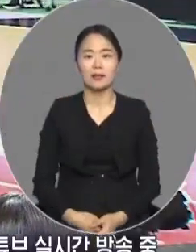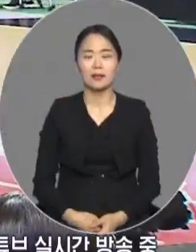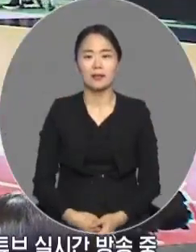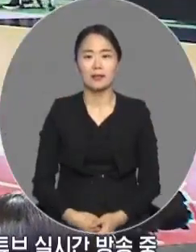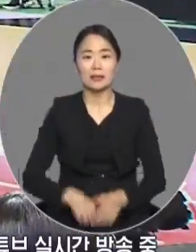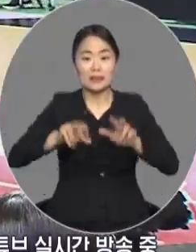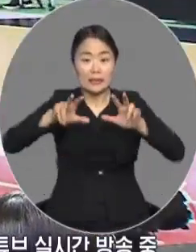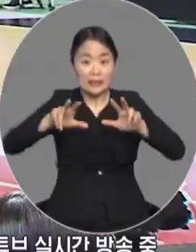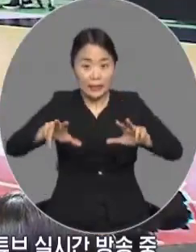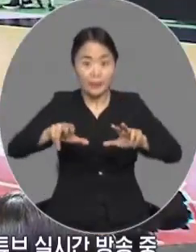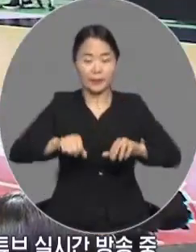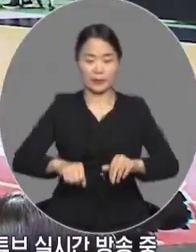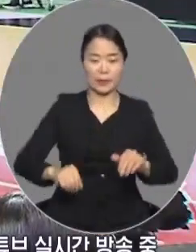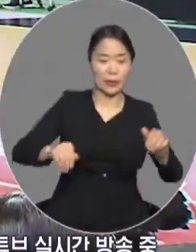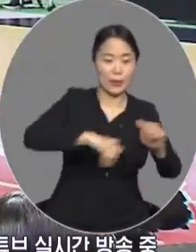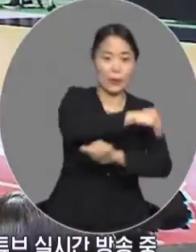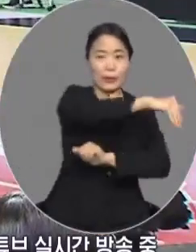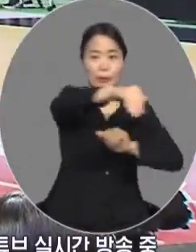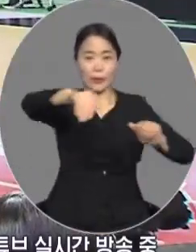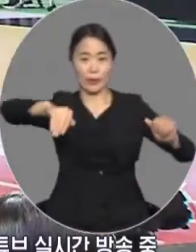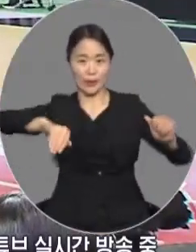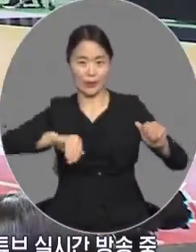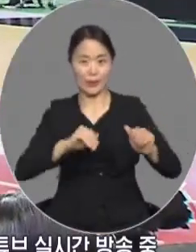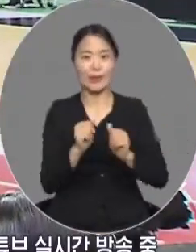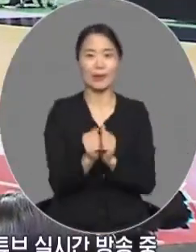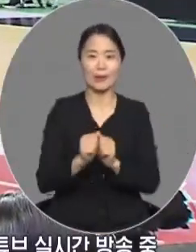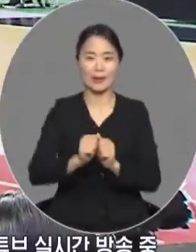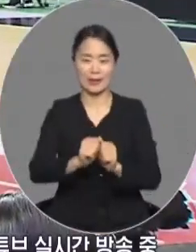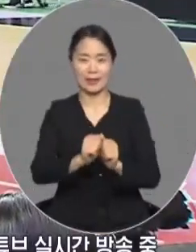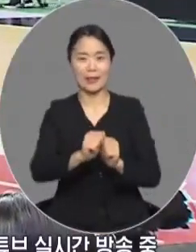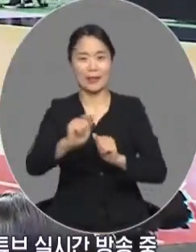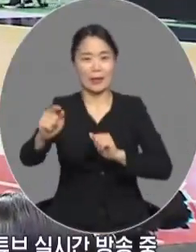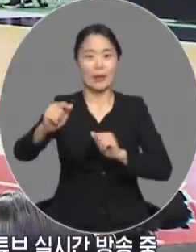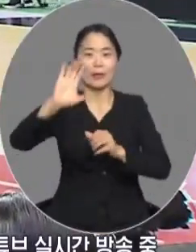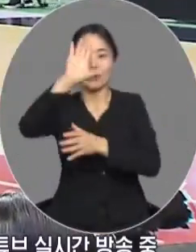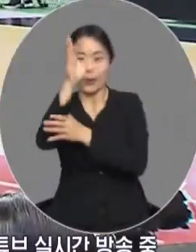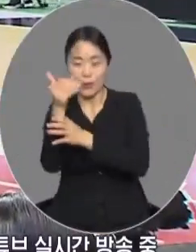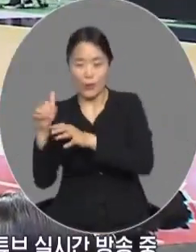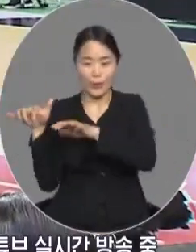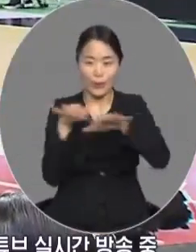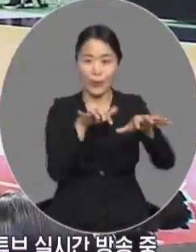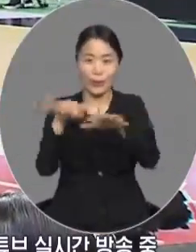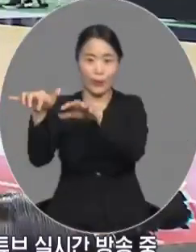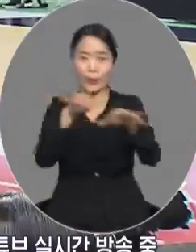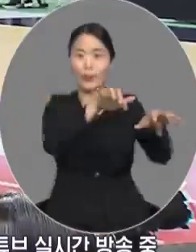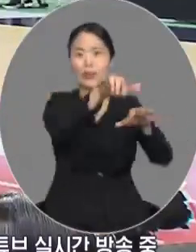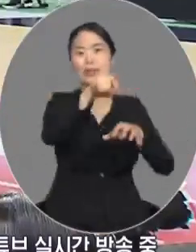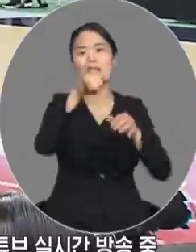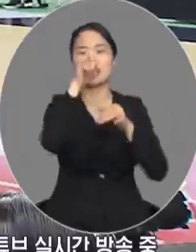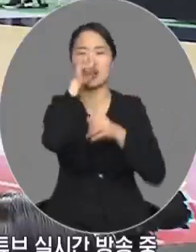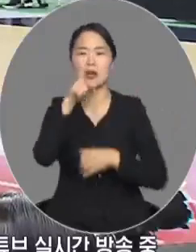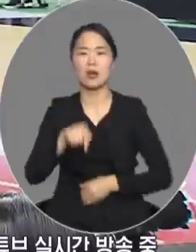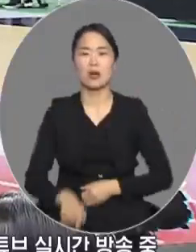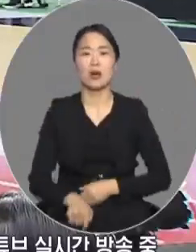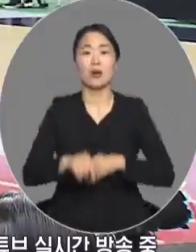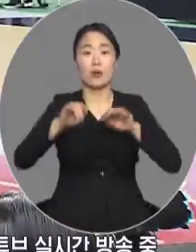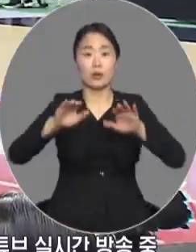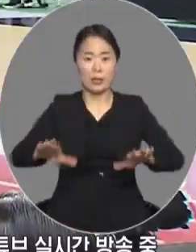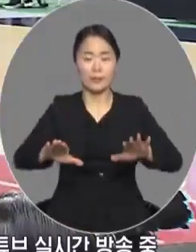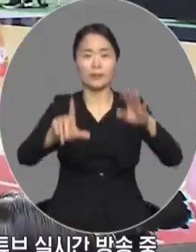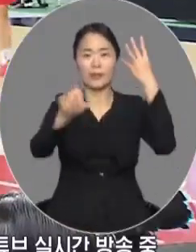주전과 벤치의 가릴 것 없이 유기적인 벌떼 농구를 보여주고 있는 현대모비스는 오는 11일 홈에서 KT와